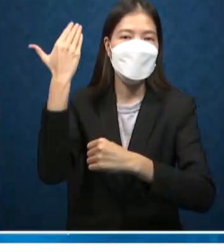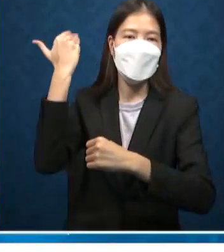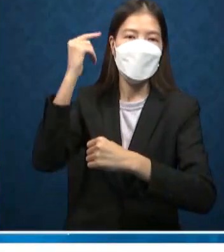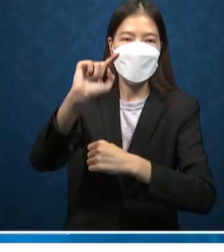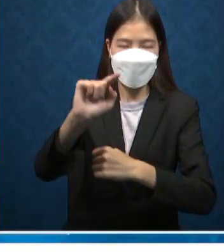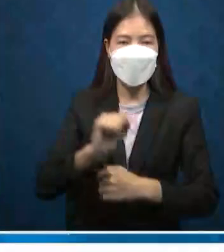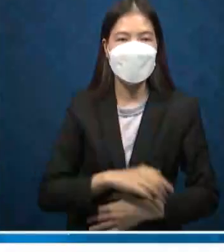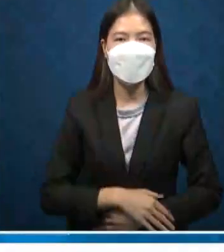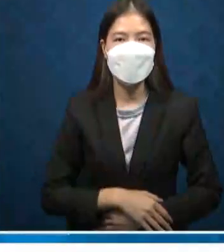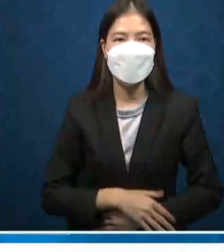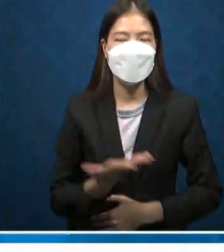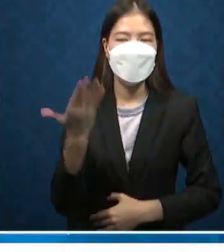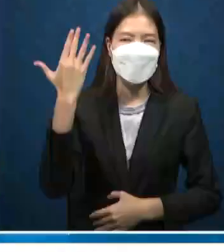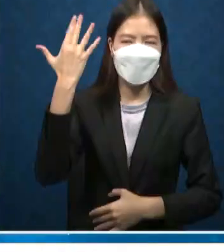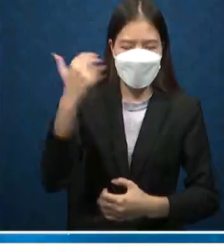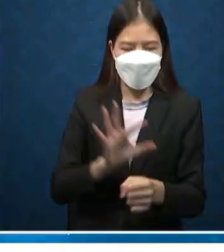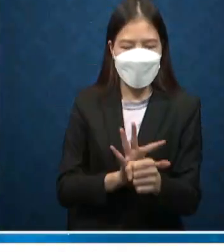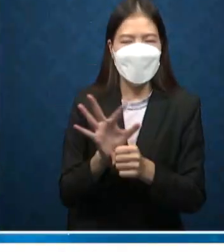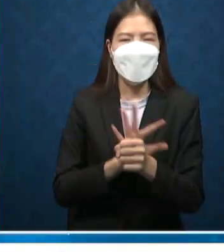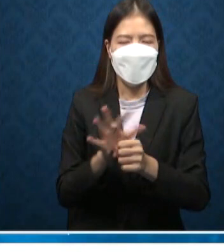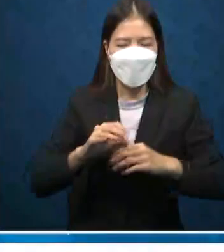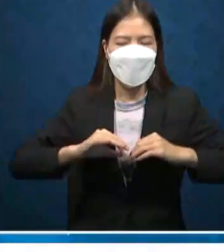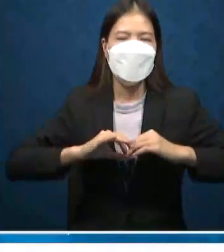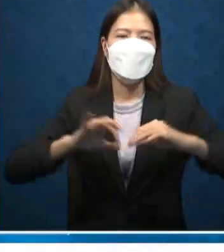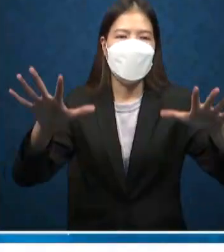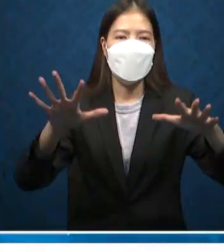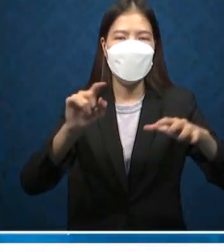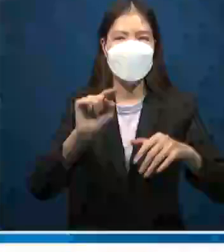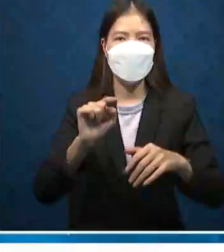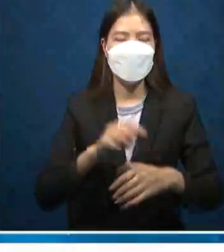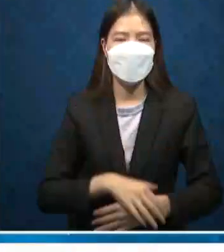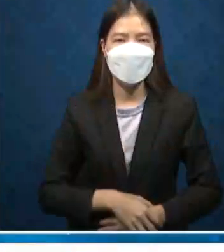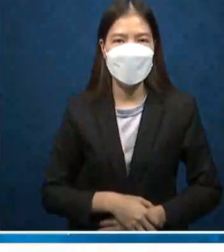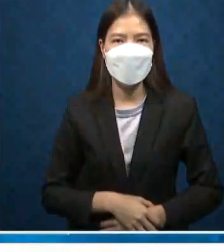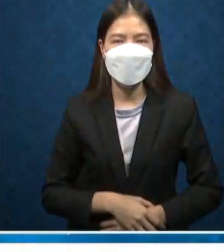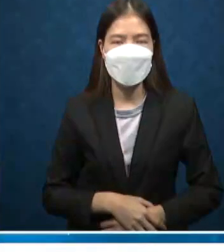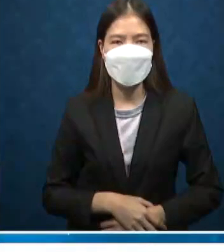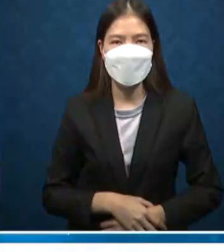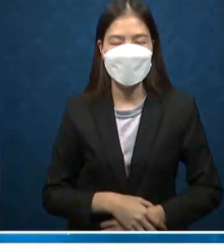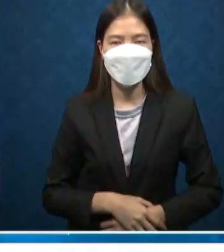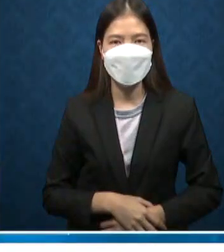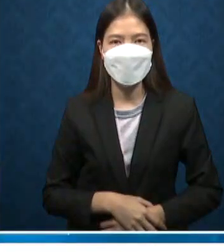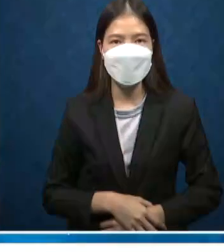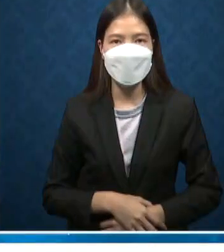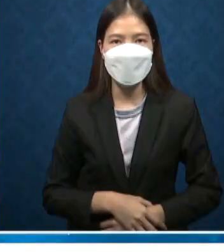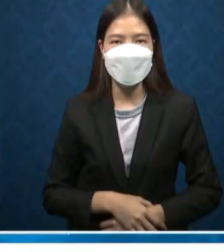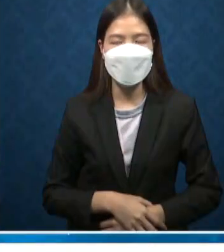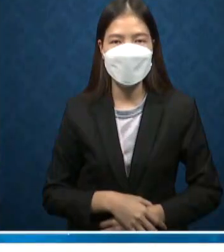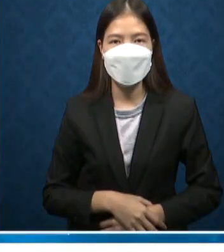ในสถานการณ์การแพร่ระบาดของโควิด-19 หรือโรคติดเชื้อไวรัสโคโรนา-19 นะครับ